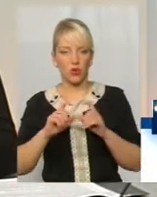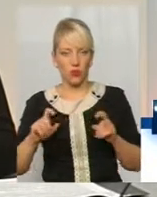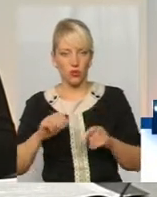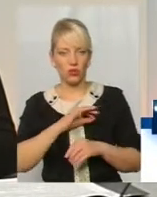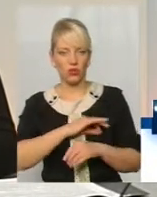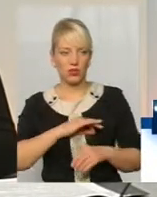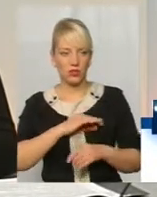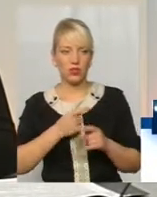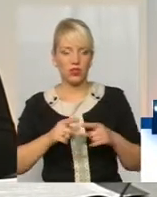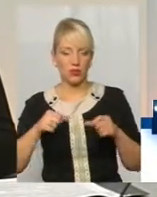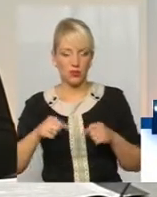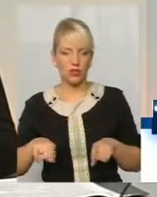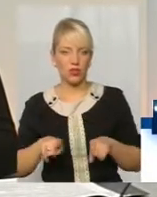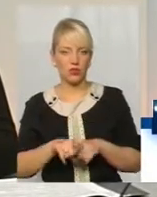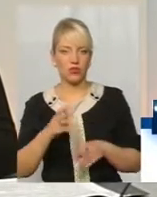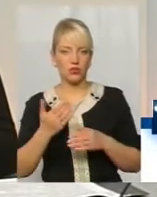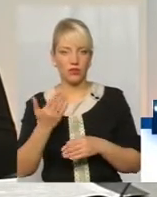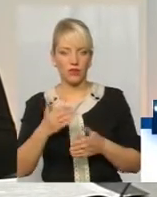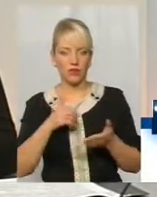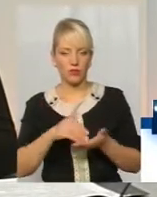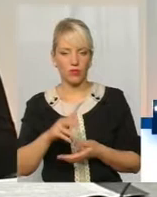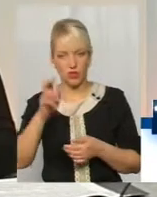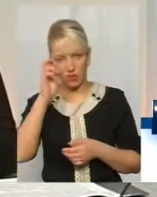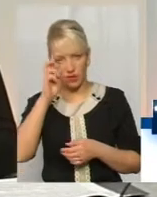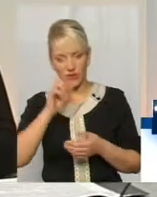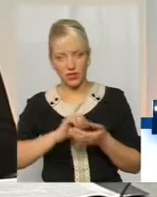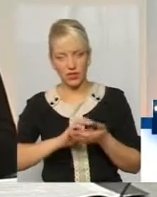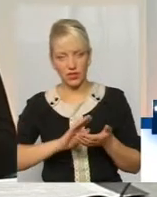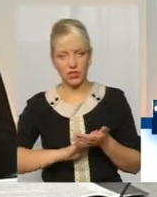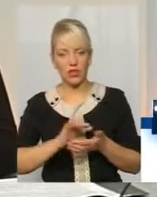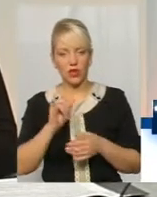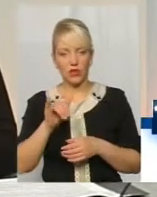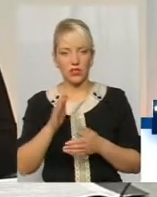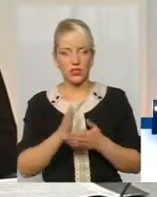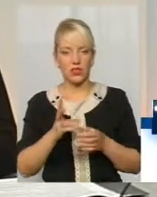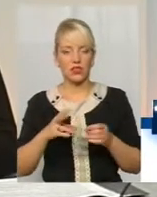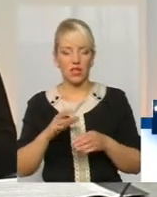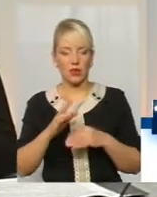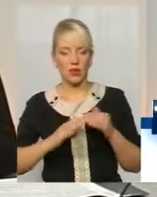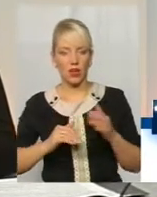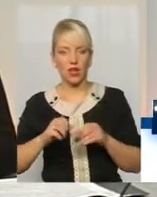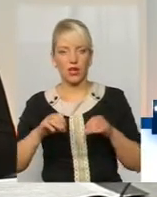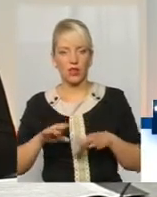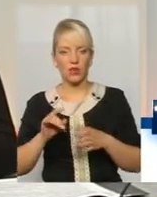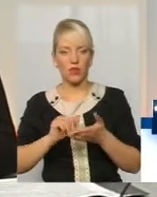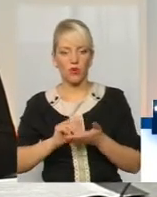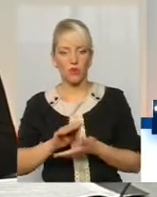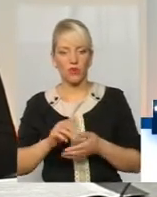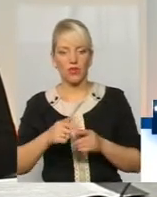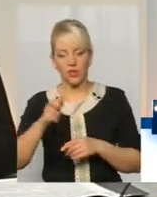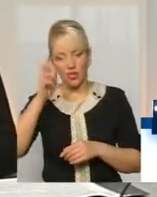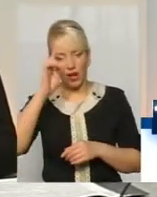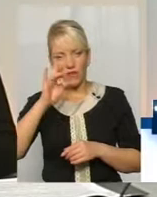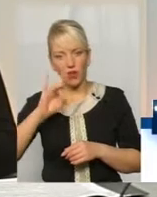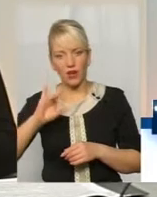повноваження Міністерства юстиції. Якщо вам відмовили в державній реєстрації і у вас є на руках рішення про відмову в державній реєстрації, то